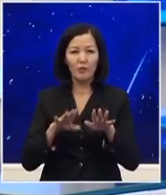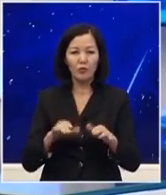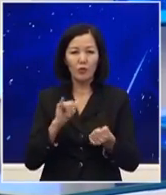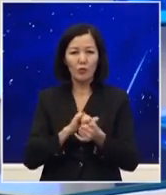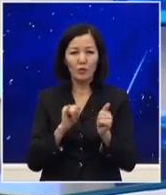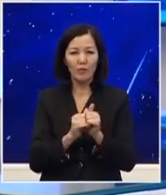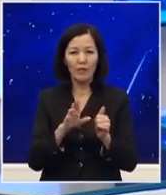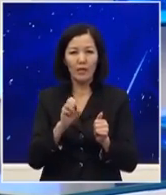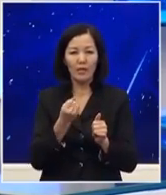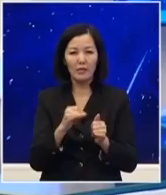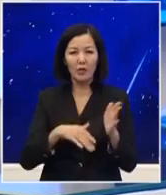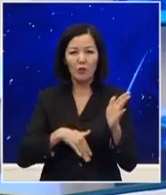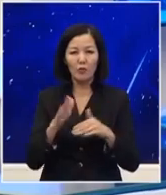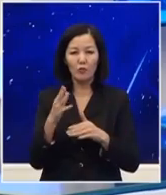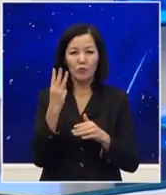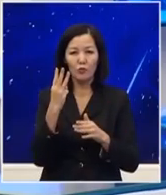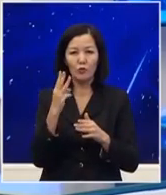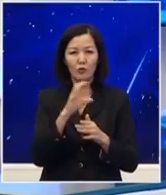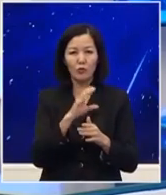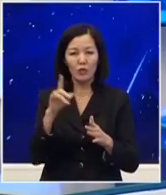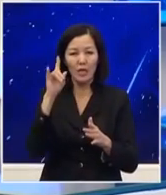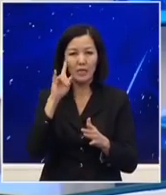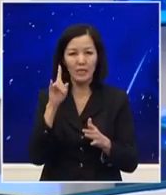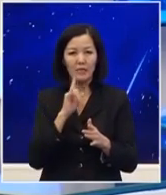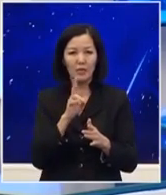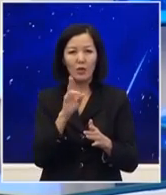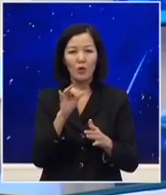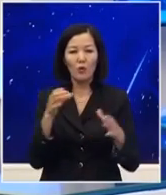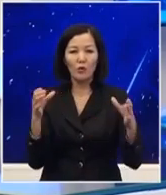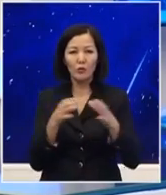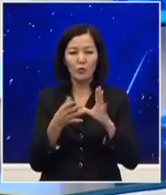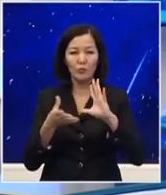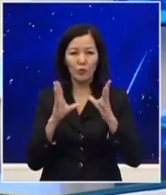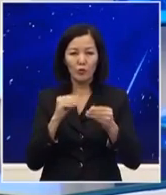Өскеменнің Алтайы, үздік үштікті солтүстік Қазақстан өңірінен келген Қуаныш клубы түйіндеді.